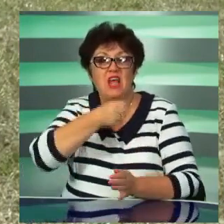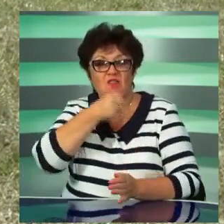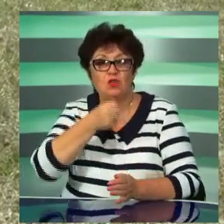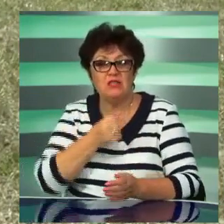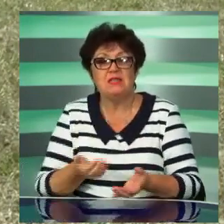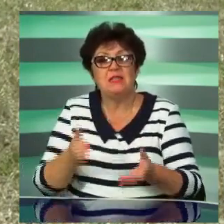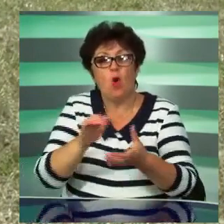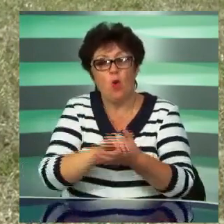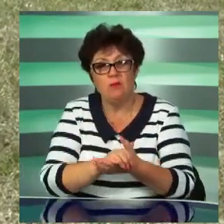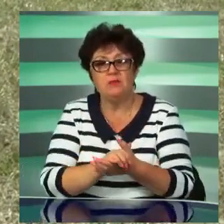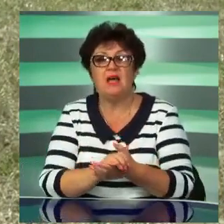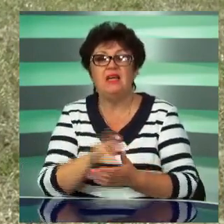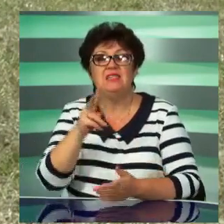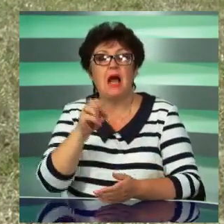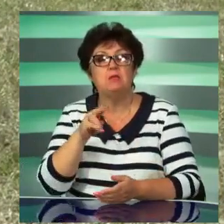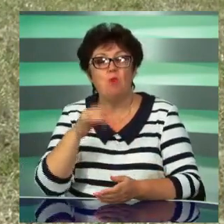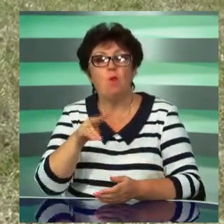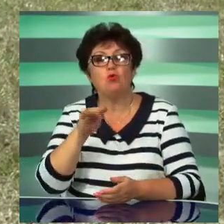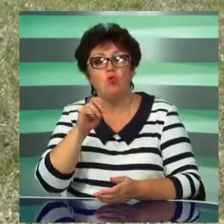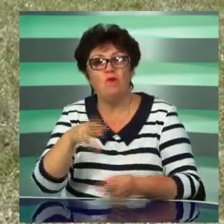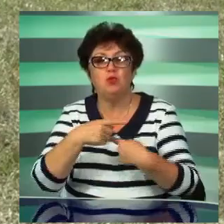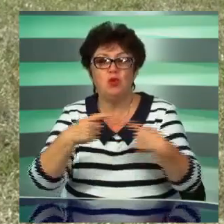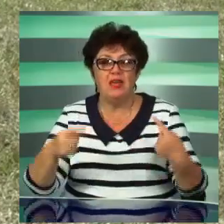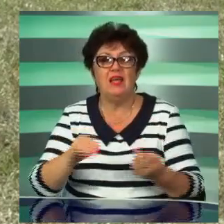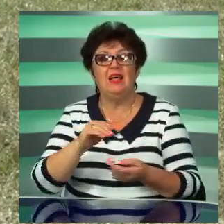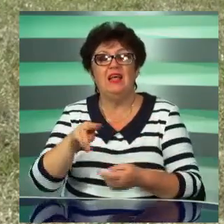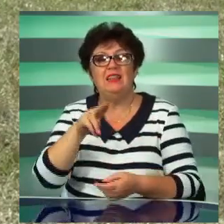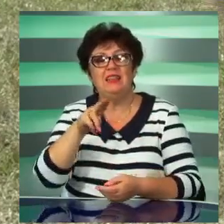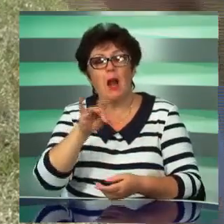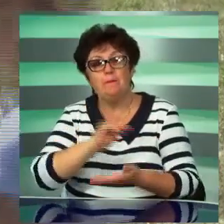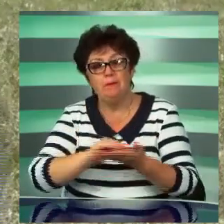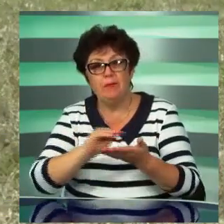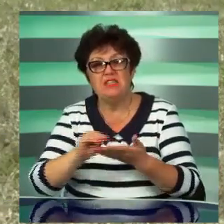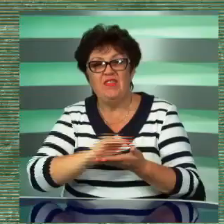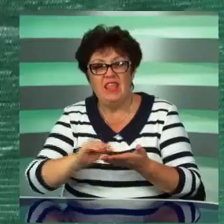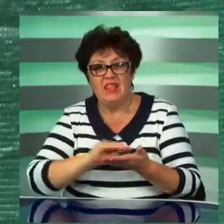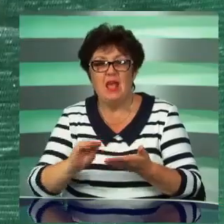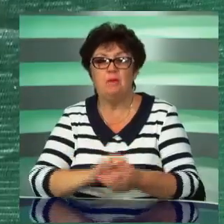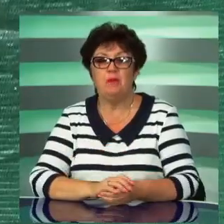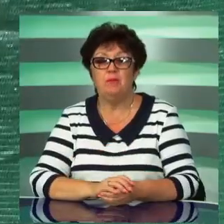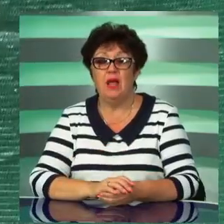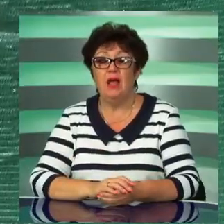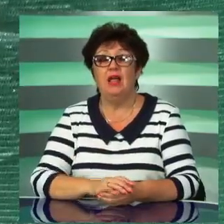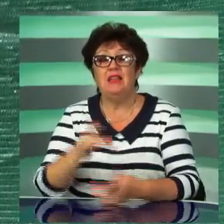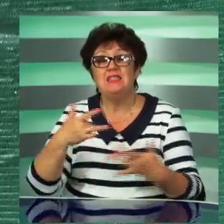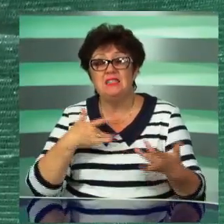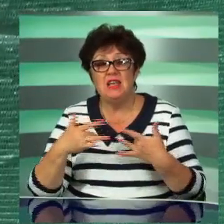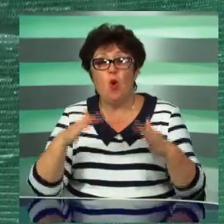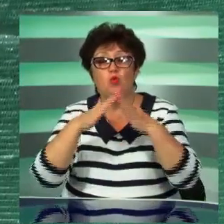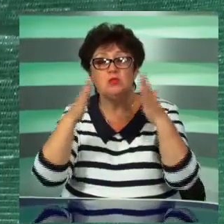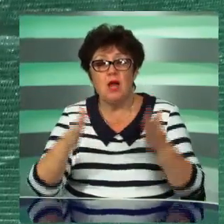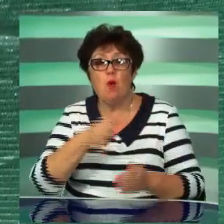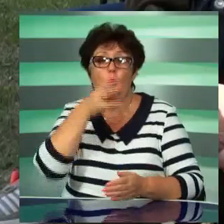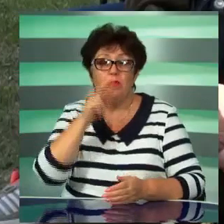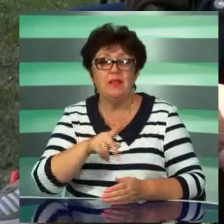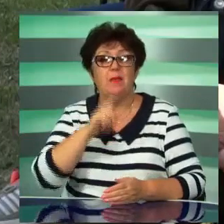возрасте знакомимся с Козьмой Прутковым, другими драматическими, драматургическими произведениями. На камерных сценах усадьбы